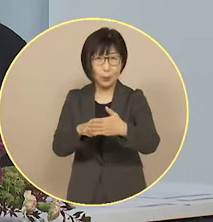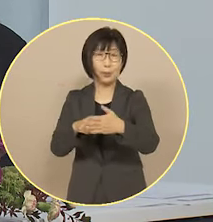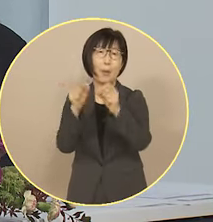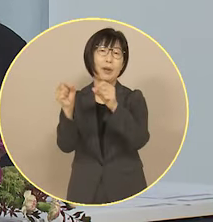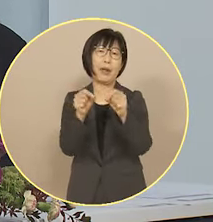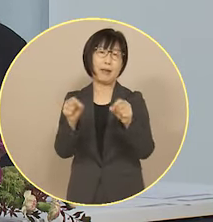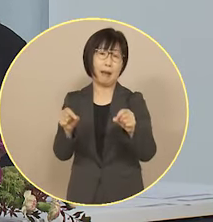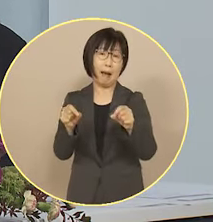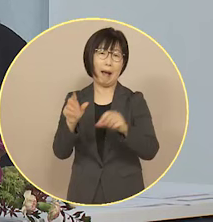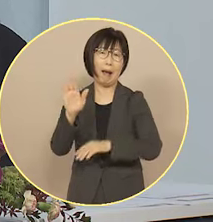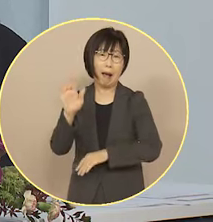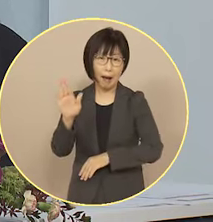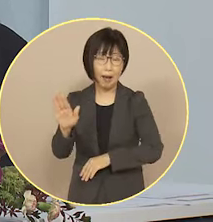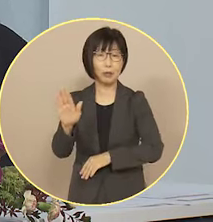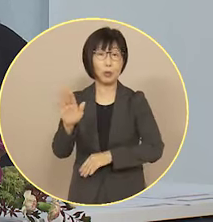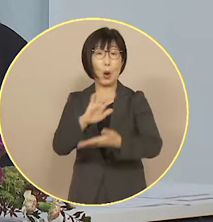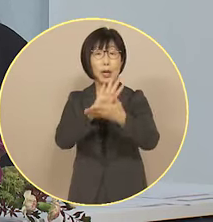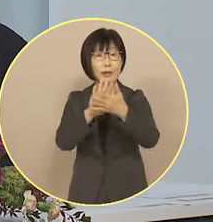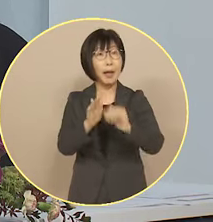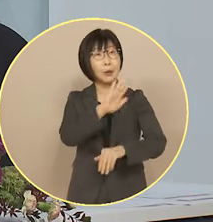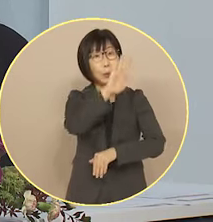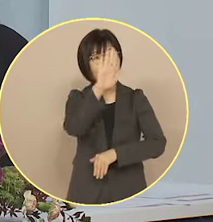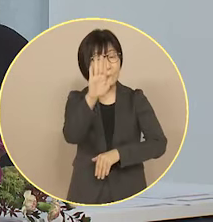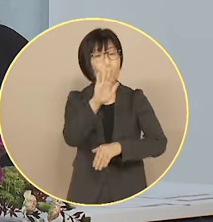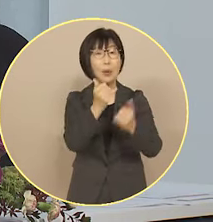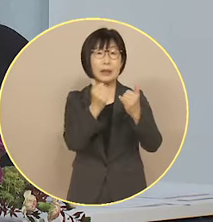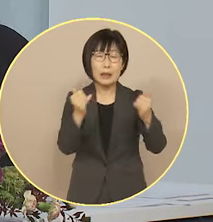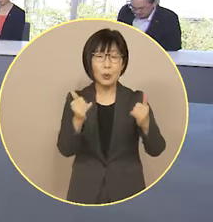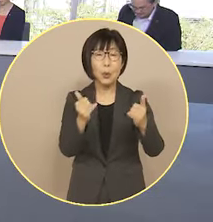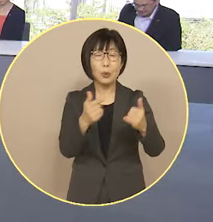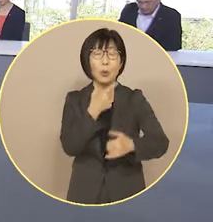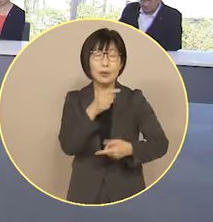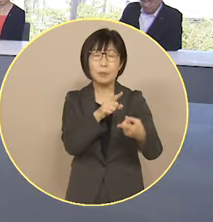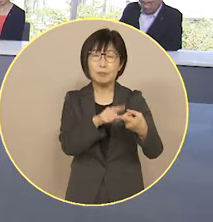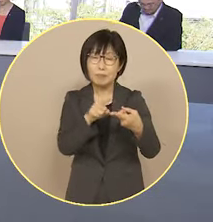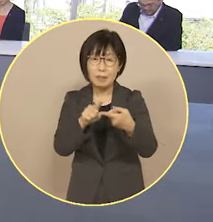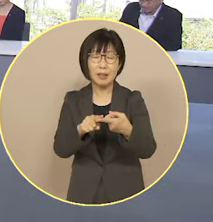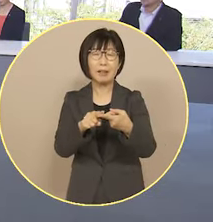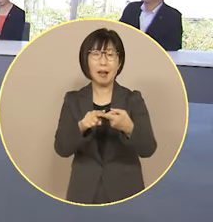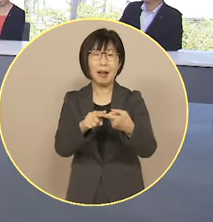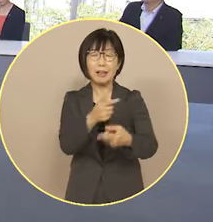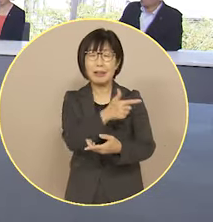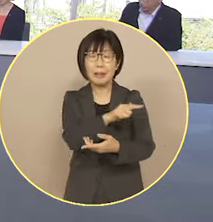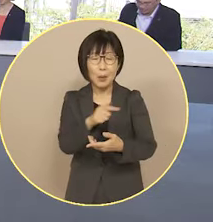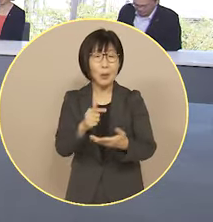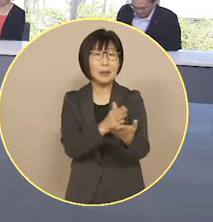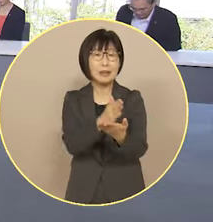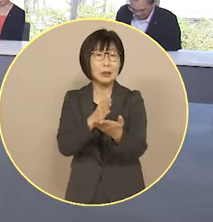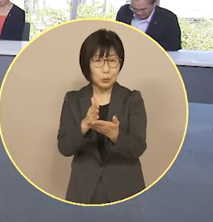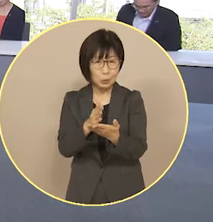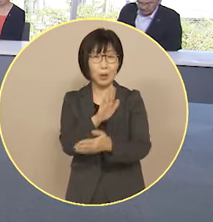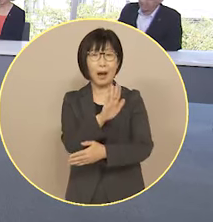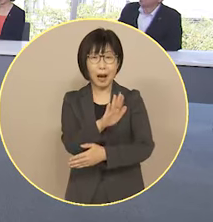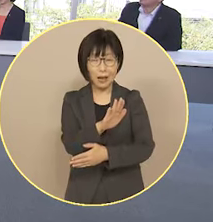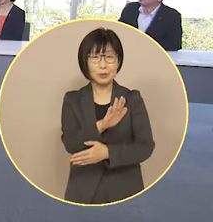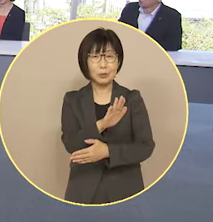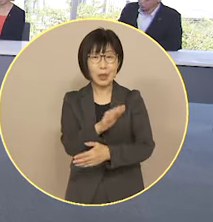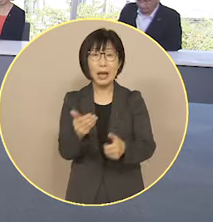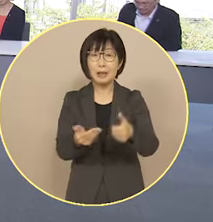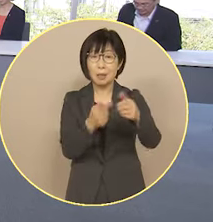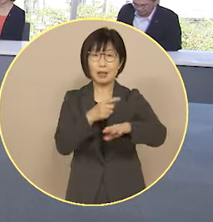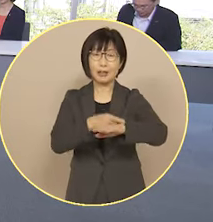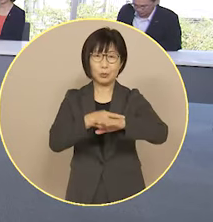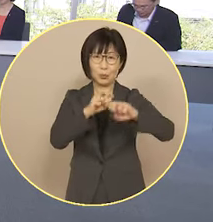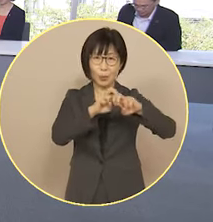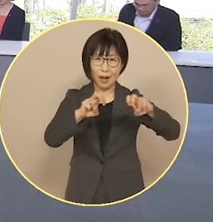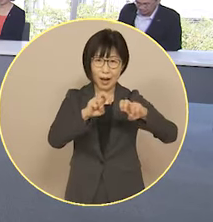賜物であり岡山県の気候や人々の好みにマッチした様々なま品種でありますとか栽培技術の